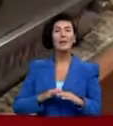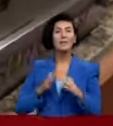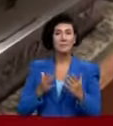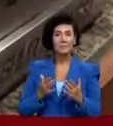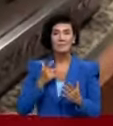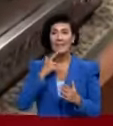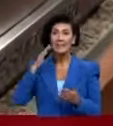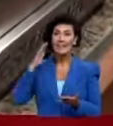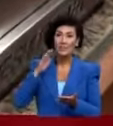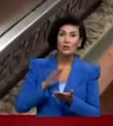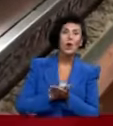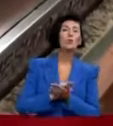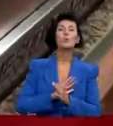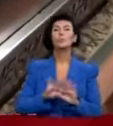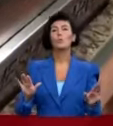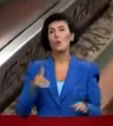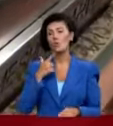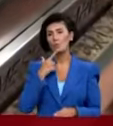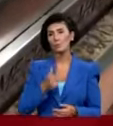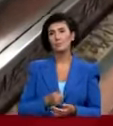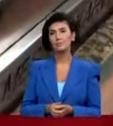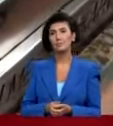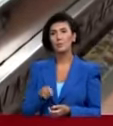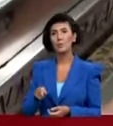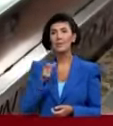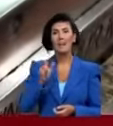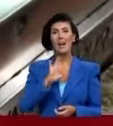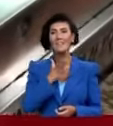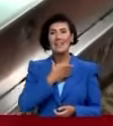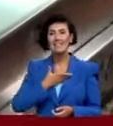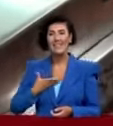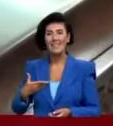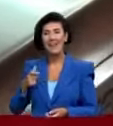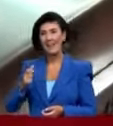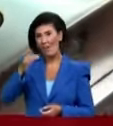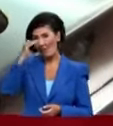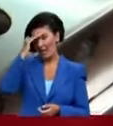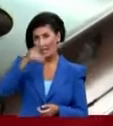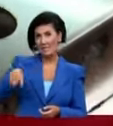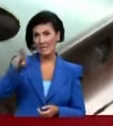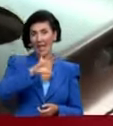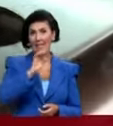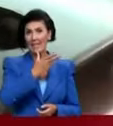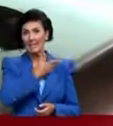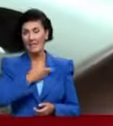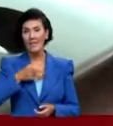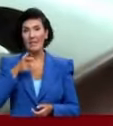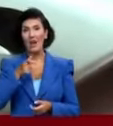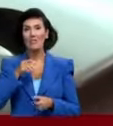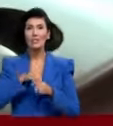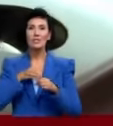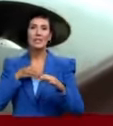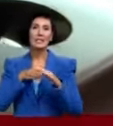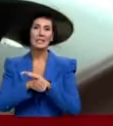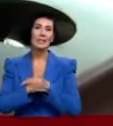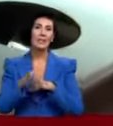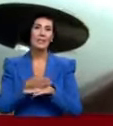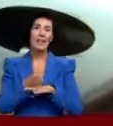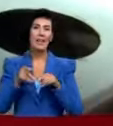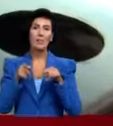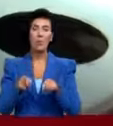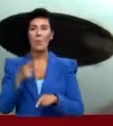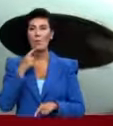Ancak dibe hiçbir zaman çökmüyor. Bu da kahve sevenlerin, kahve tiryakilerinin en sevdiği kahveler arasına girmesine neden